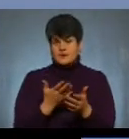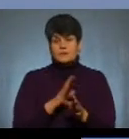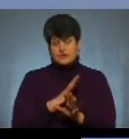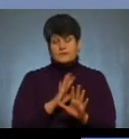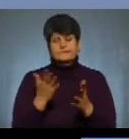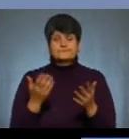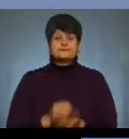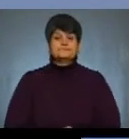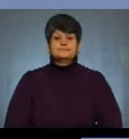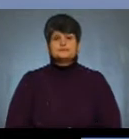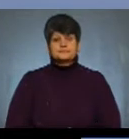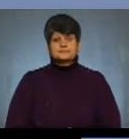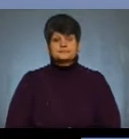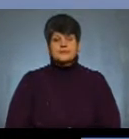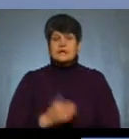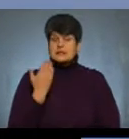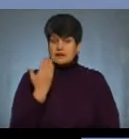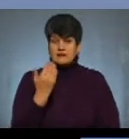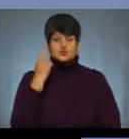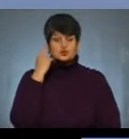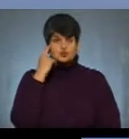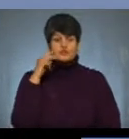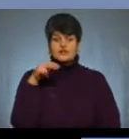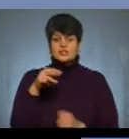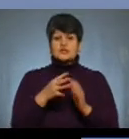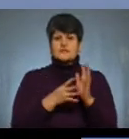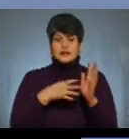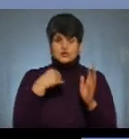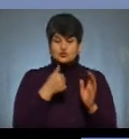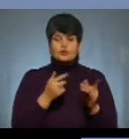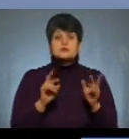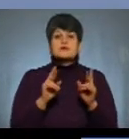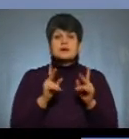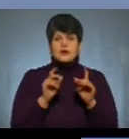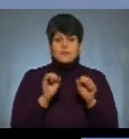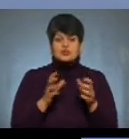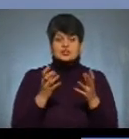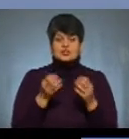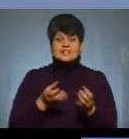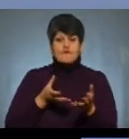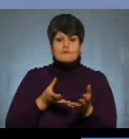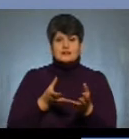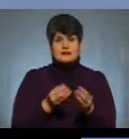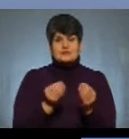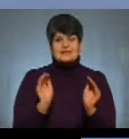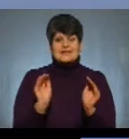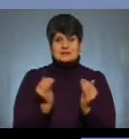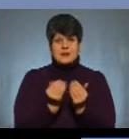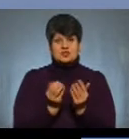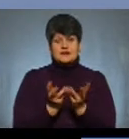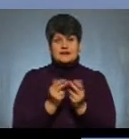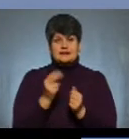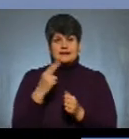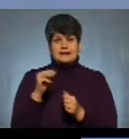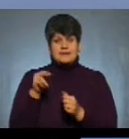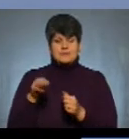такі бувають інциденти. На вашу думку, в 2019 році, яким чином можна ще вплинути на зменшення